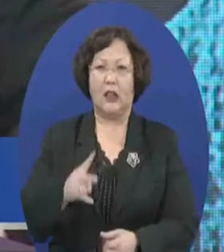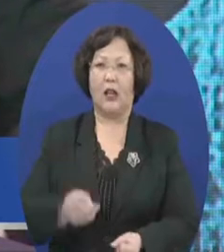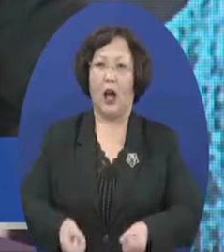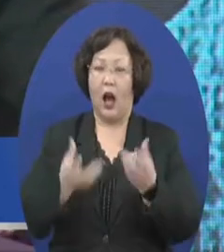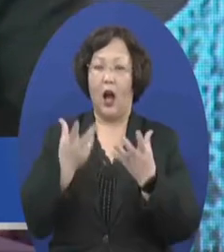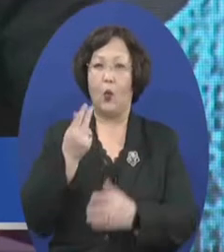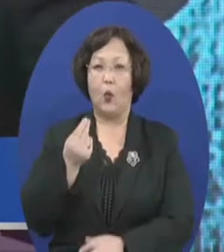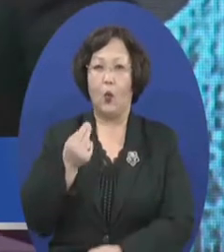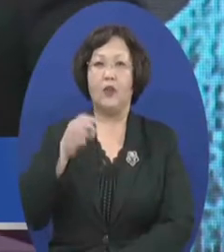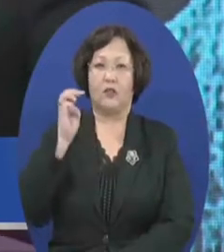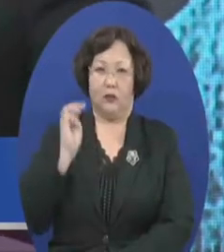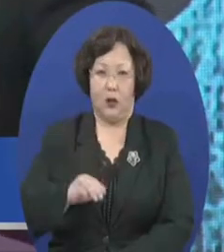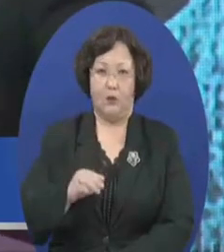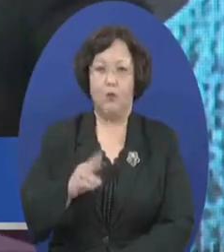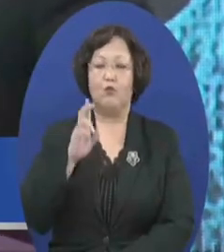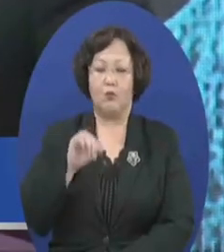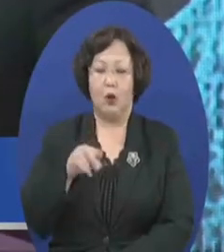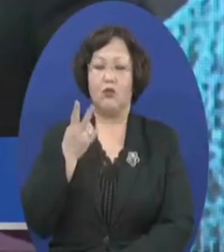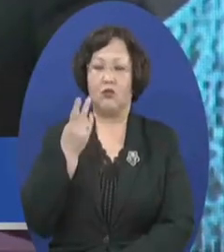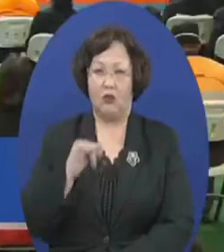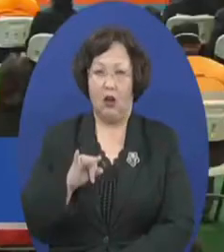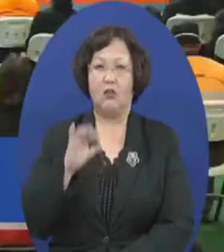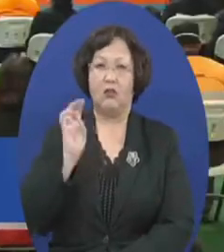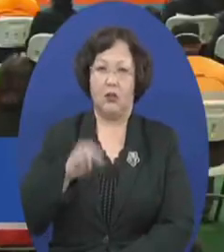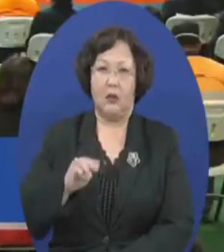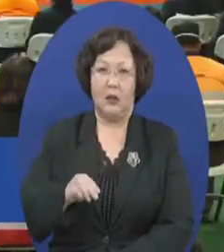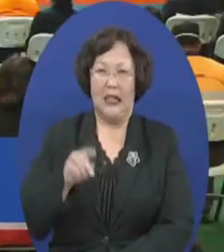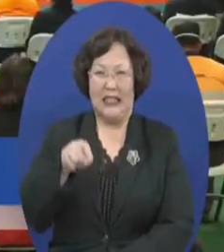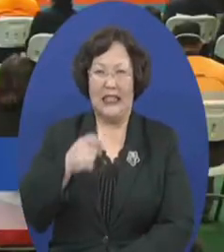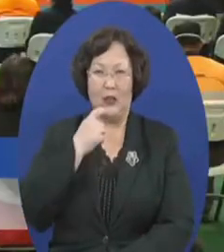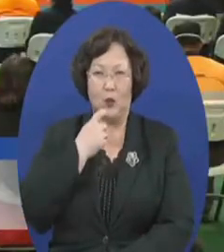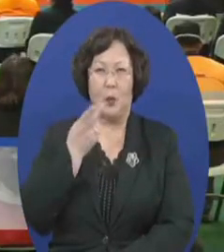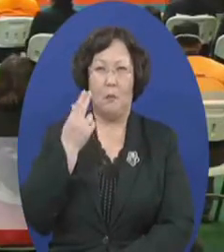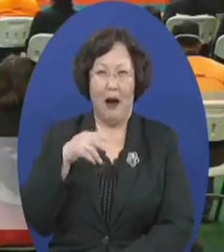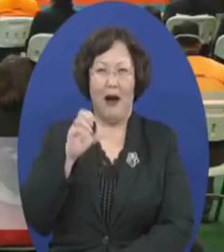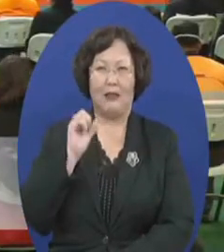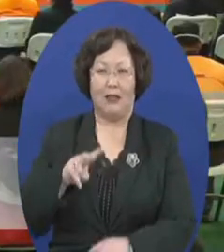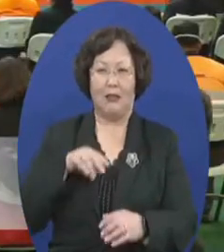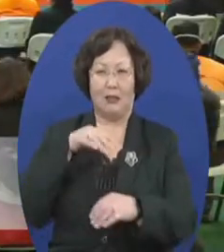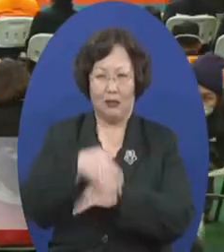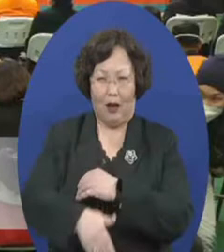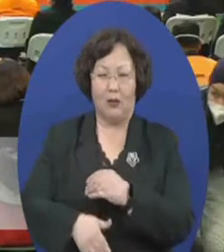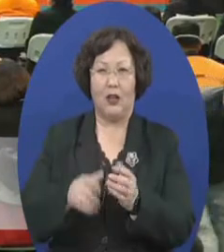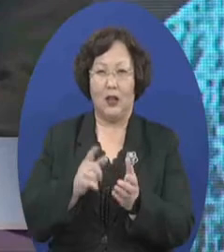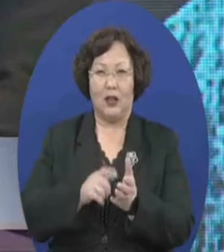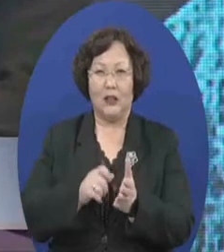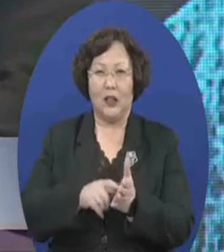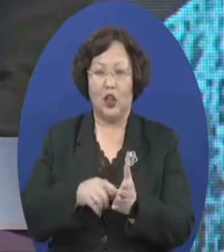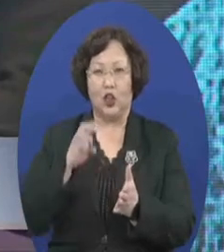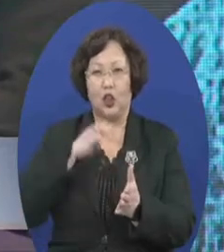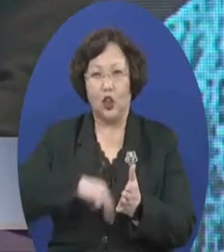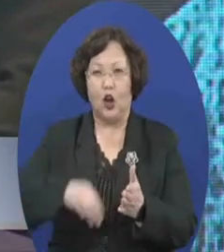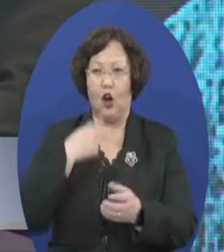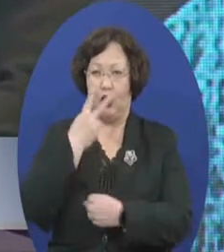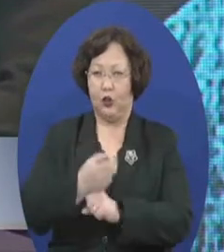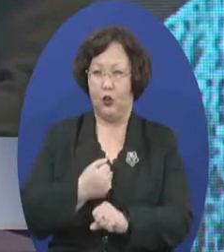байлаа. Энэ нөхцөл байдлаас гарахын тулд өнгөрсөн 2 жилийн хугацаанд